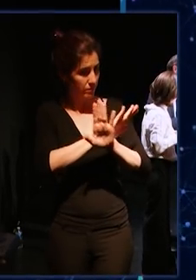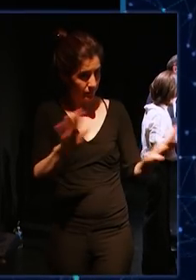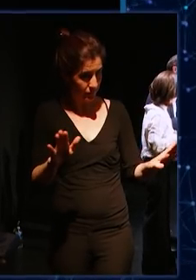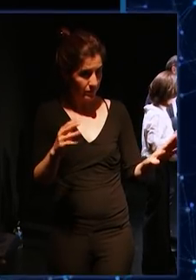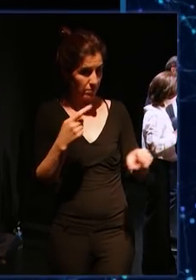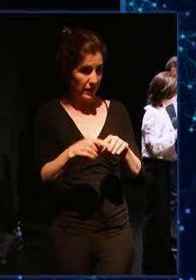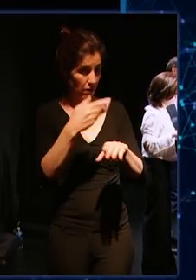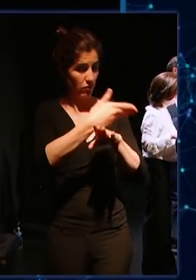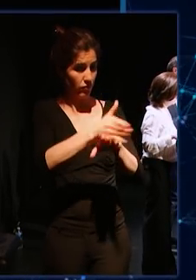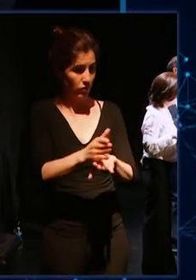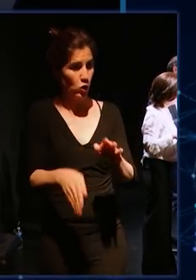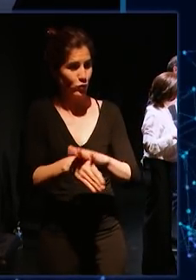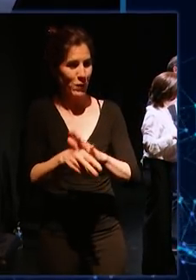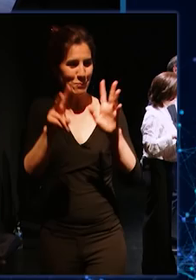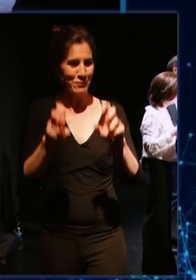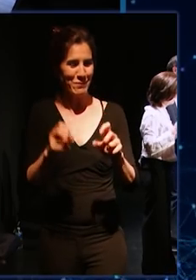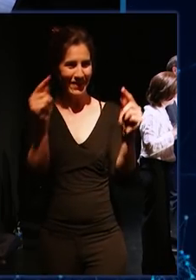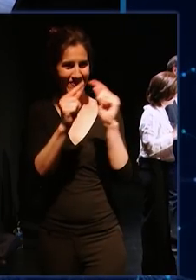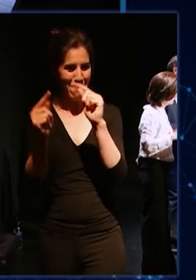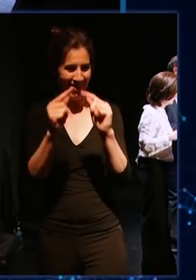i continuem amb el debat.